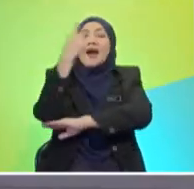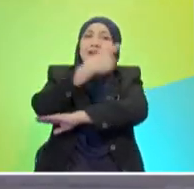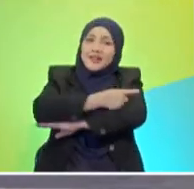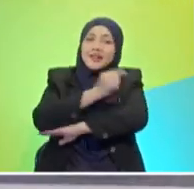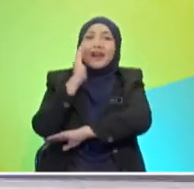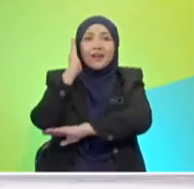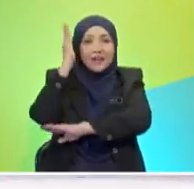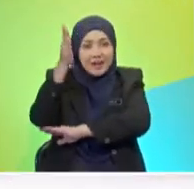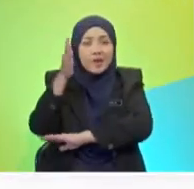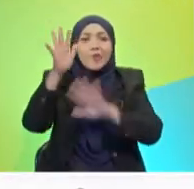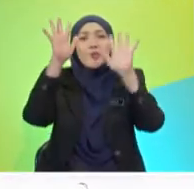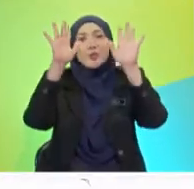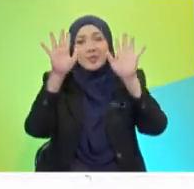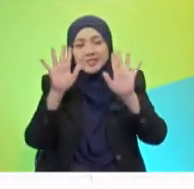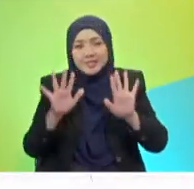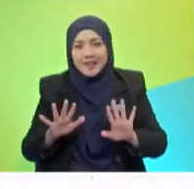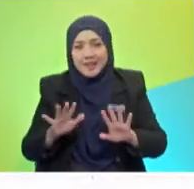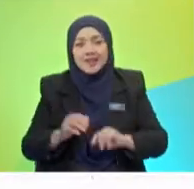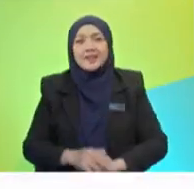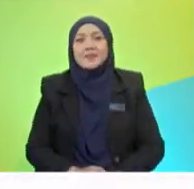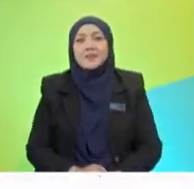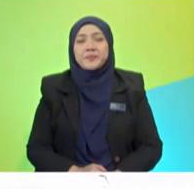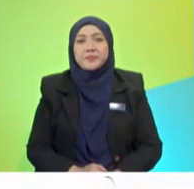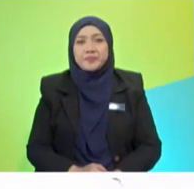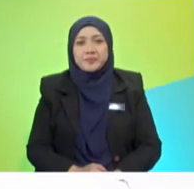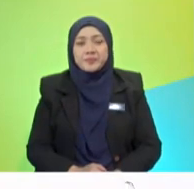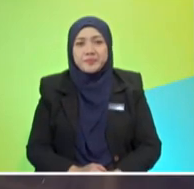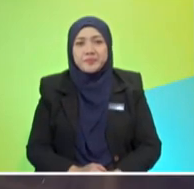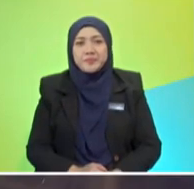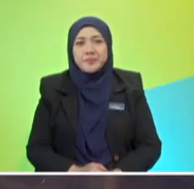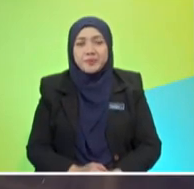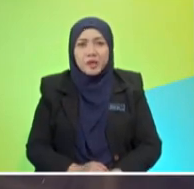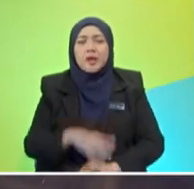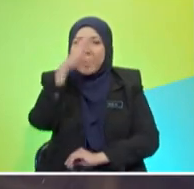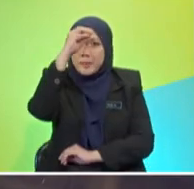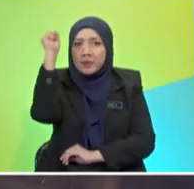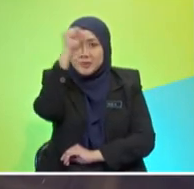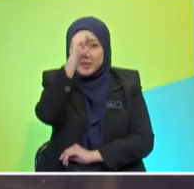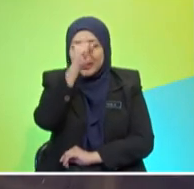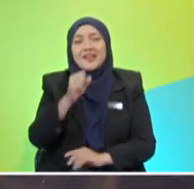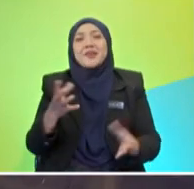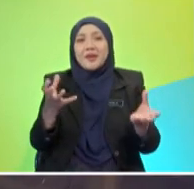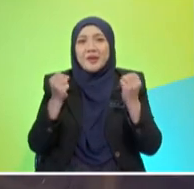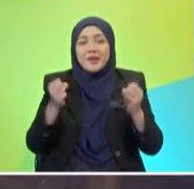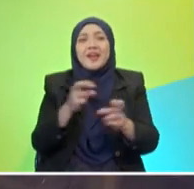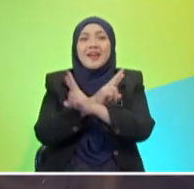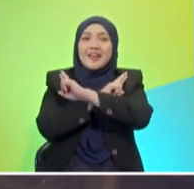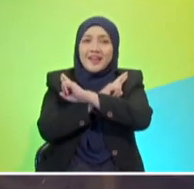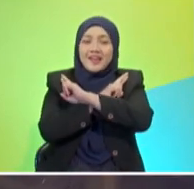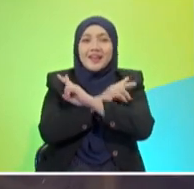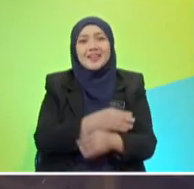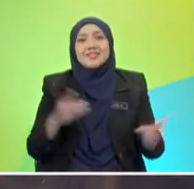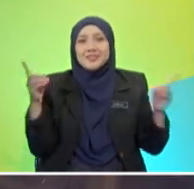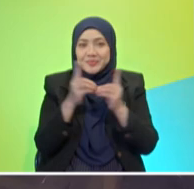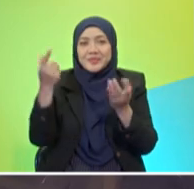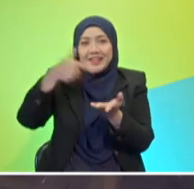hujan. Betul. Sambil saya selesaikan aktiviti saya di sini, cikgu, kita akan berehat seketika. Kembali semula ke Prasekolah di